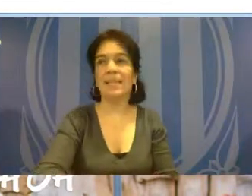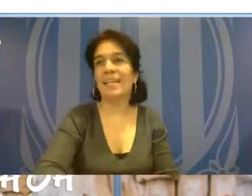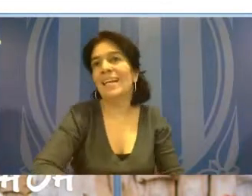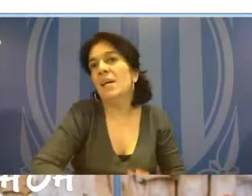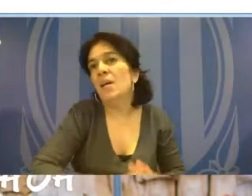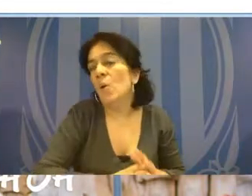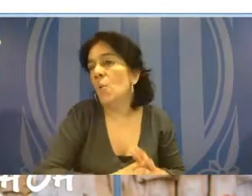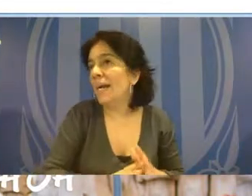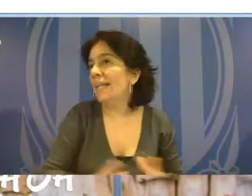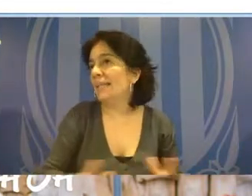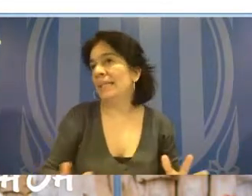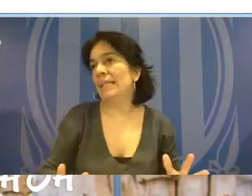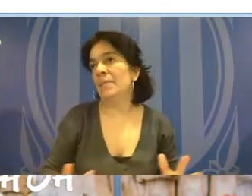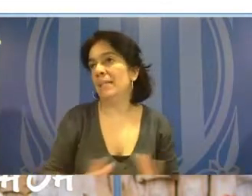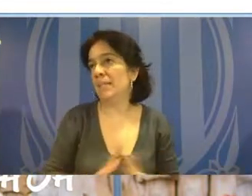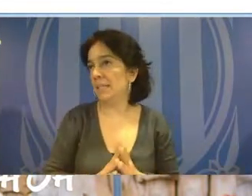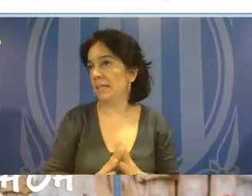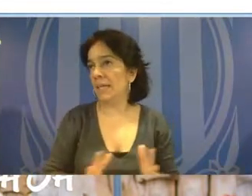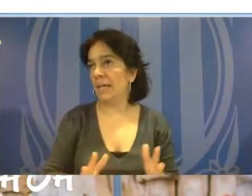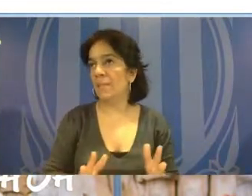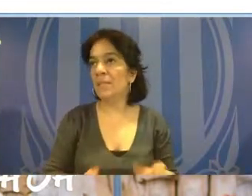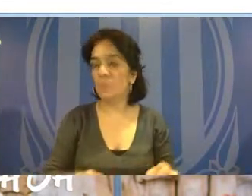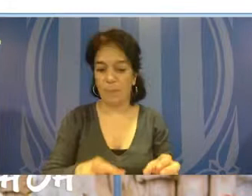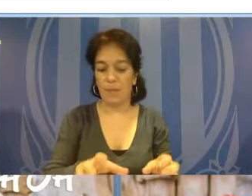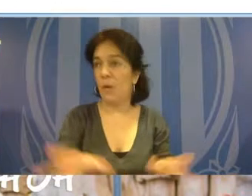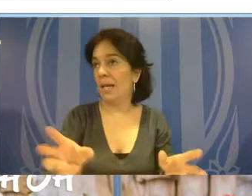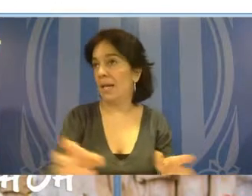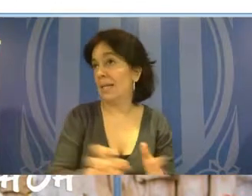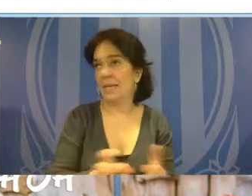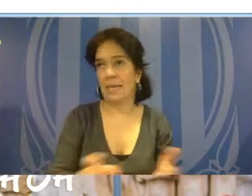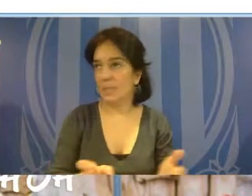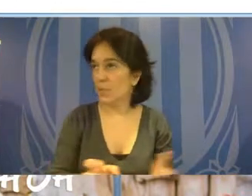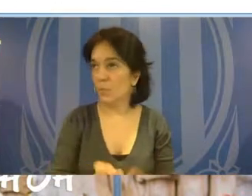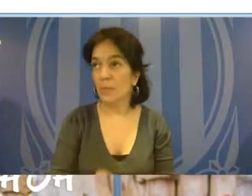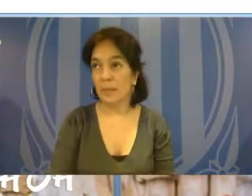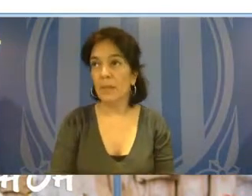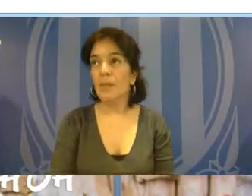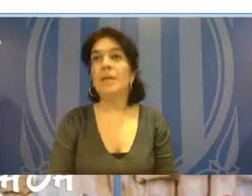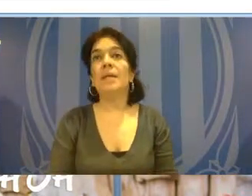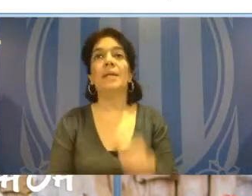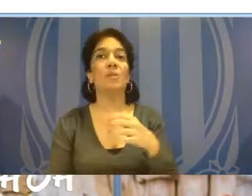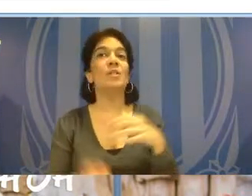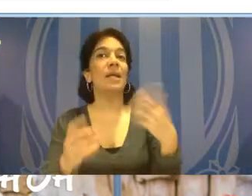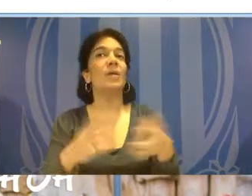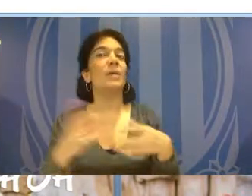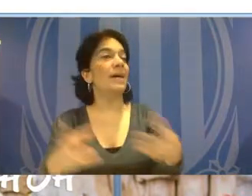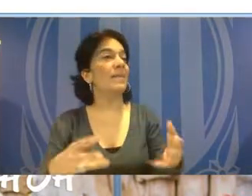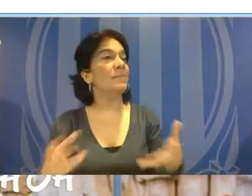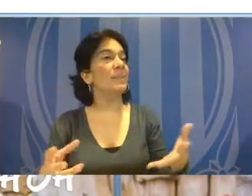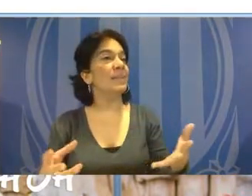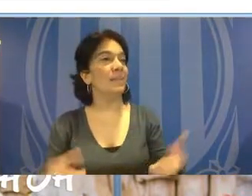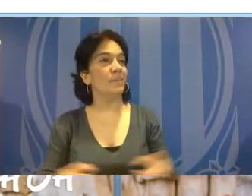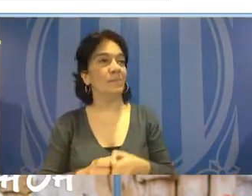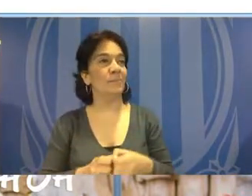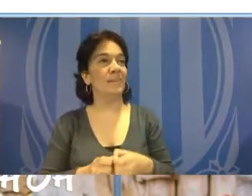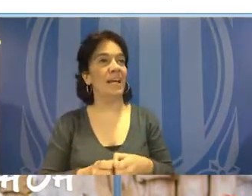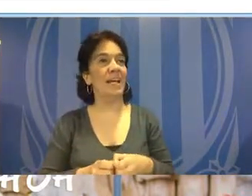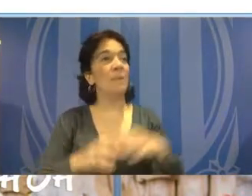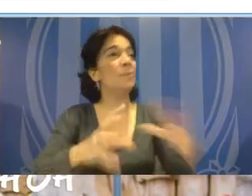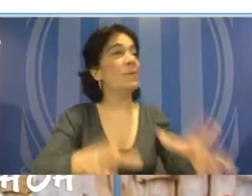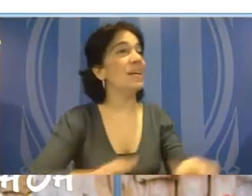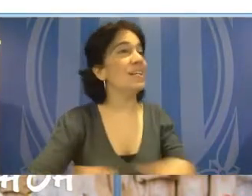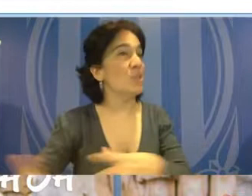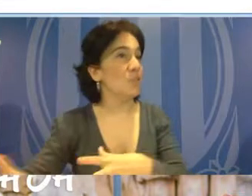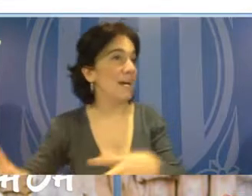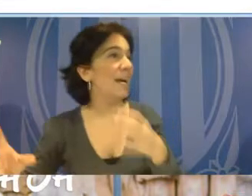Lleida, tenen una quantitat d'imatges increïbles, però les Garrigues no ho té. Llavors sí que alguna vegada hem dit, anem